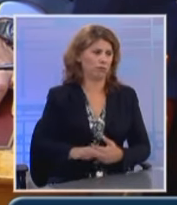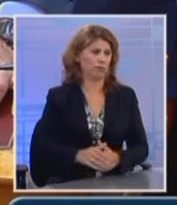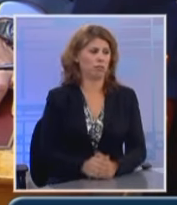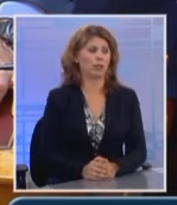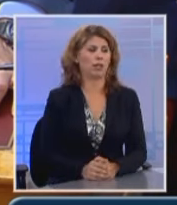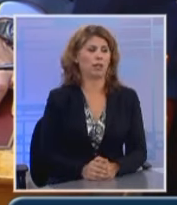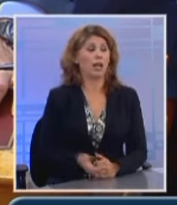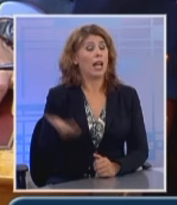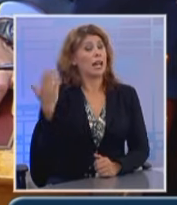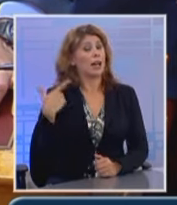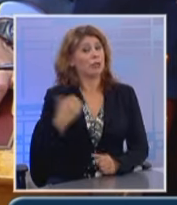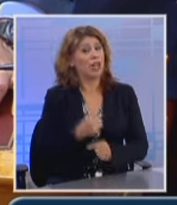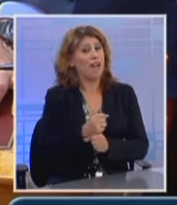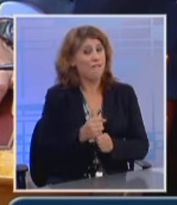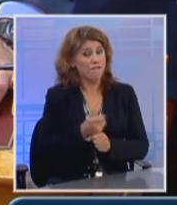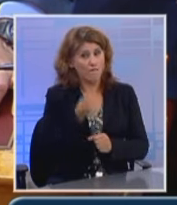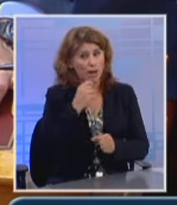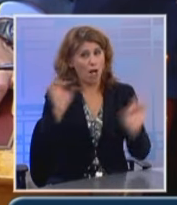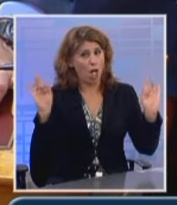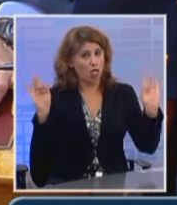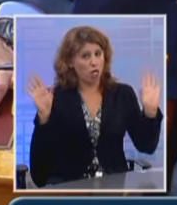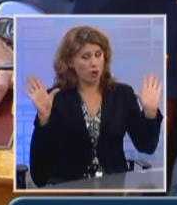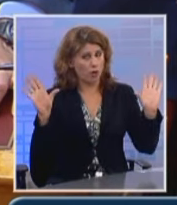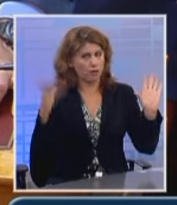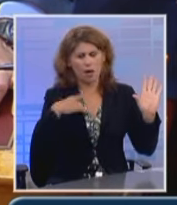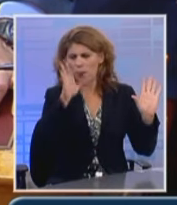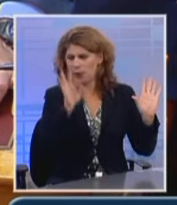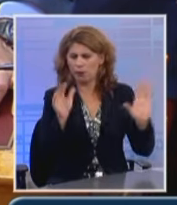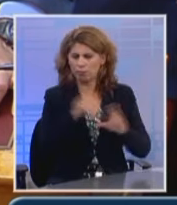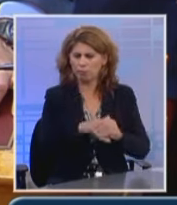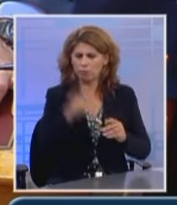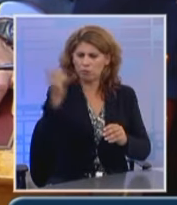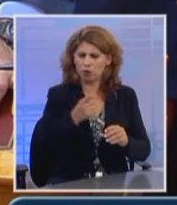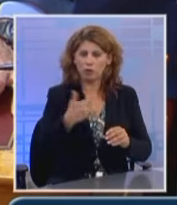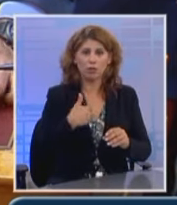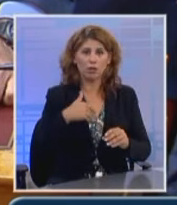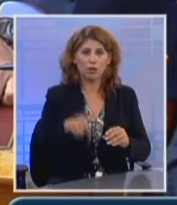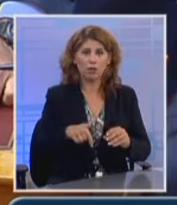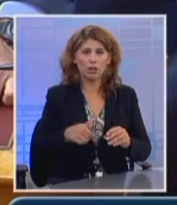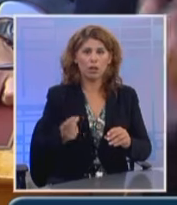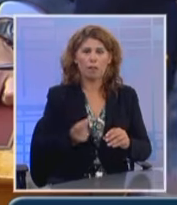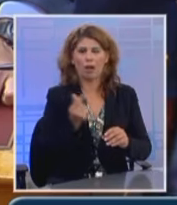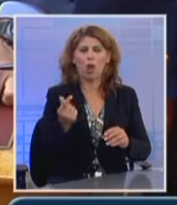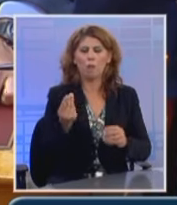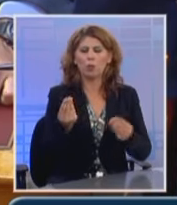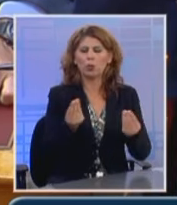Κάποτε είχαμε τα φάρμακα δωρεάν, με μηδέν συμμετοχή. Σήμερα με ένα τερτύπι